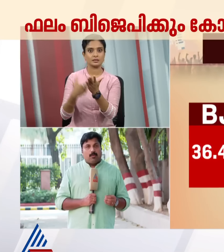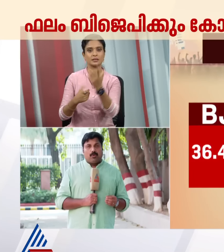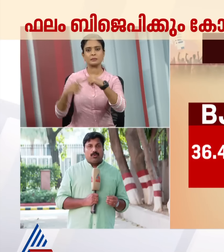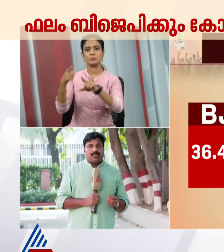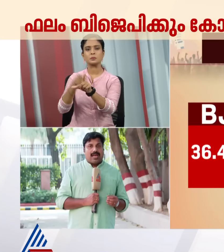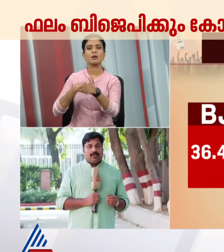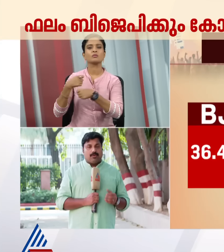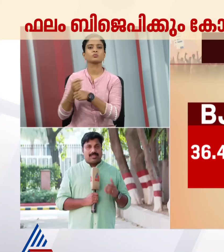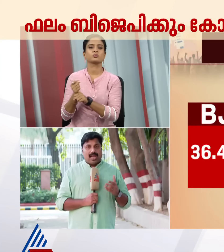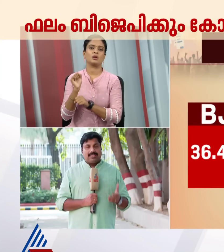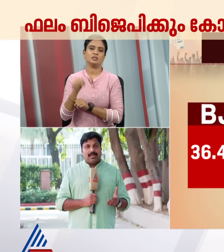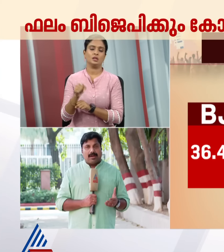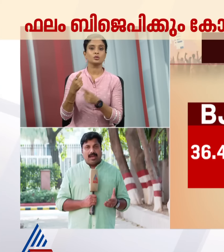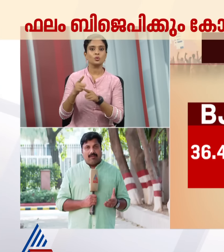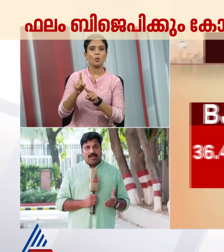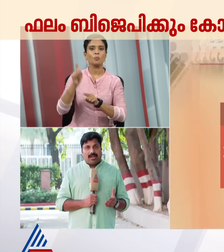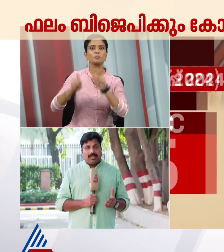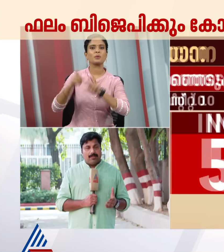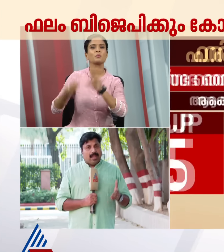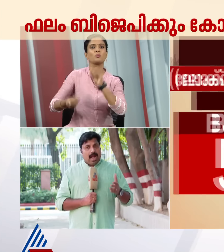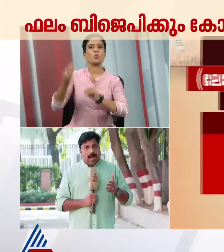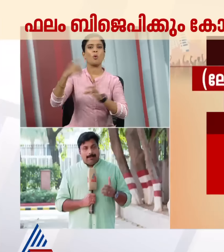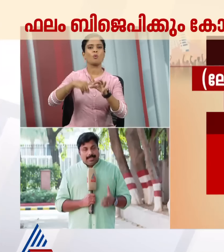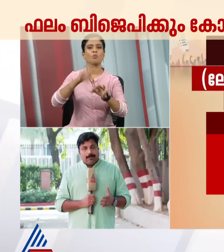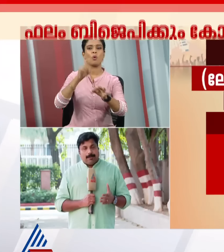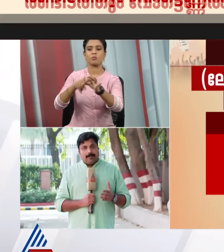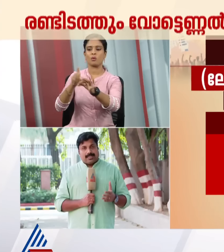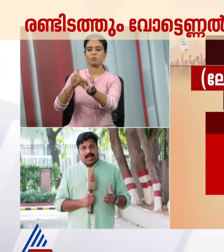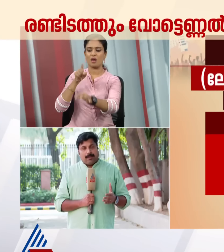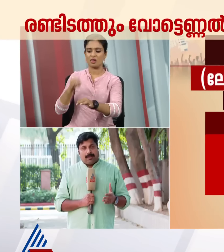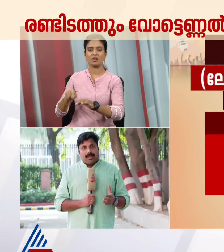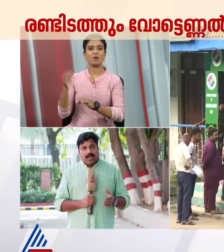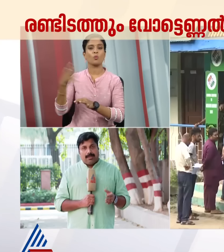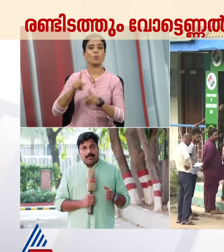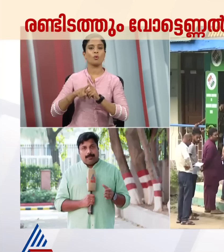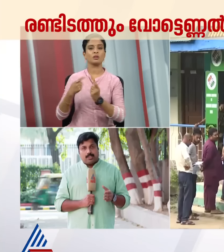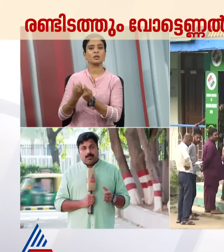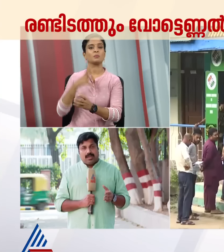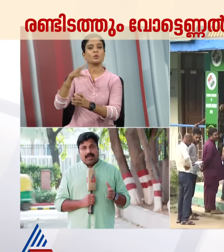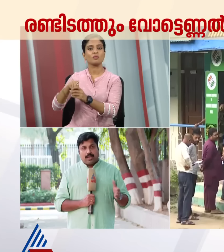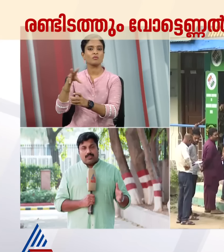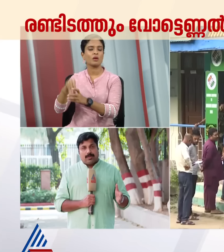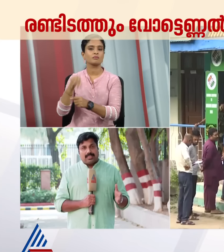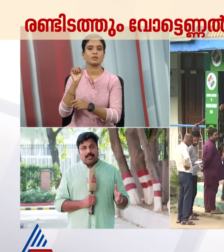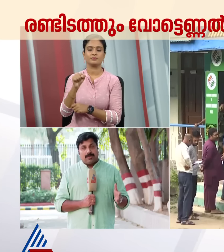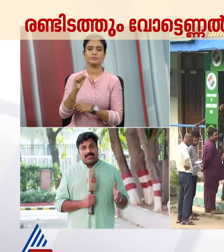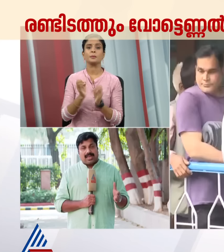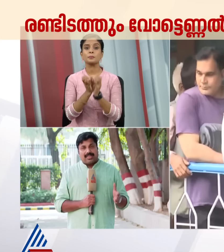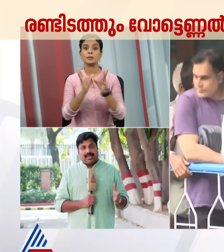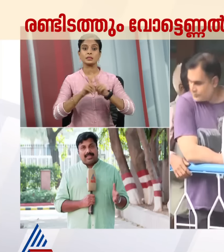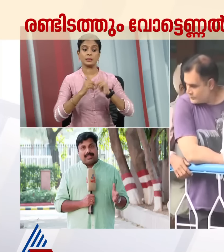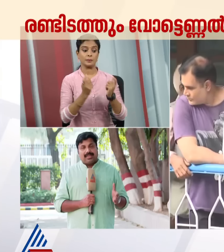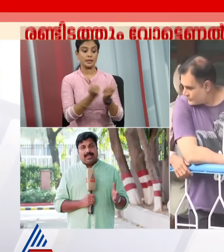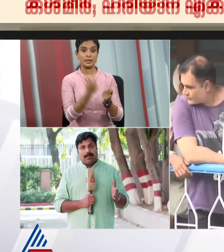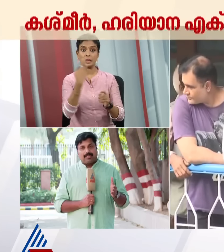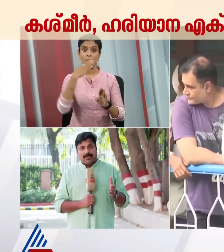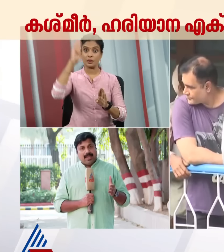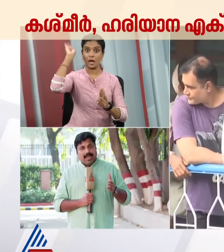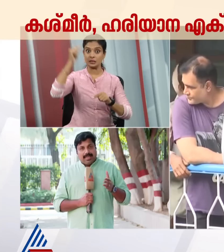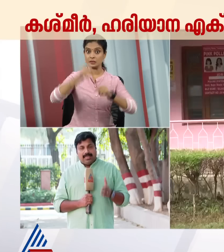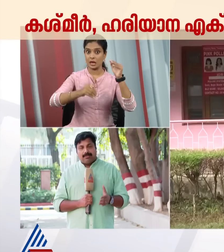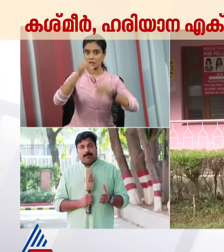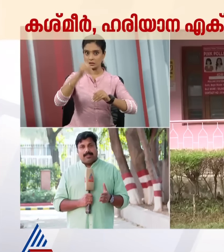പാർട്ടിയിലേക്ക് പോകുന്ന ഒരു സാഹചര്യമാണ് അവിടെ കണ്ടത്. BJP കാര്യം പറഞ്ഞു കഴിഞ്ഞാൽ BJP കശ്മീരിൽ കഴിഞ്ഞ ലോക്സഭാ തെരഞ്ഞെടുപ്പിൽ സ്ഥാനാർത്ഥികളെ നിർത്തിയിട്ടില്ല.